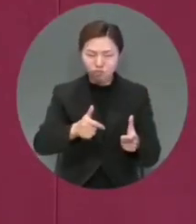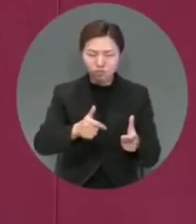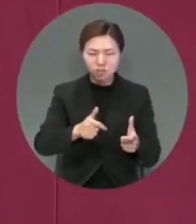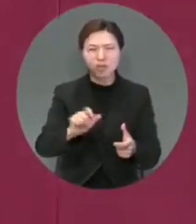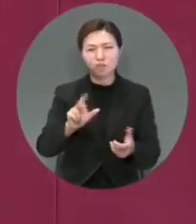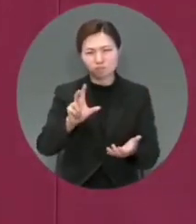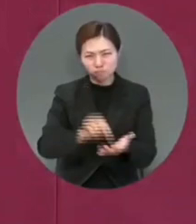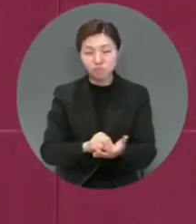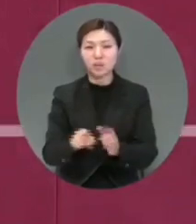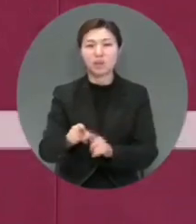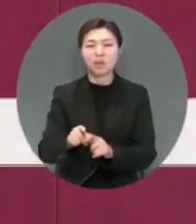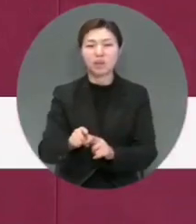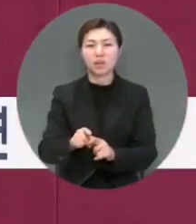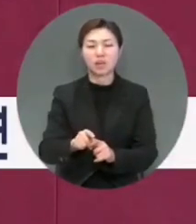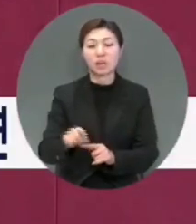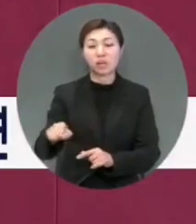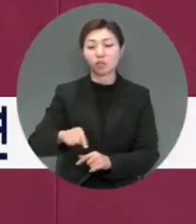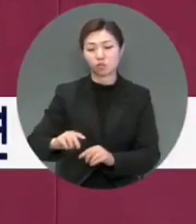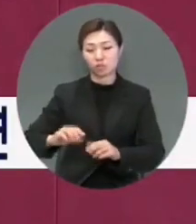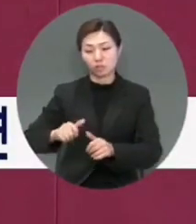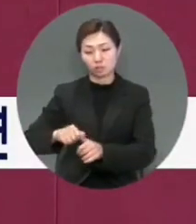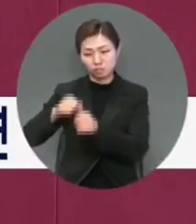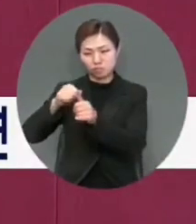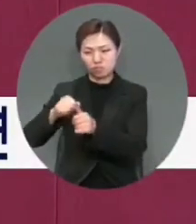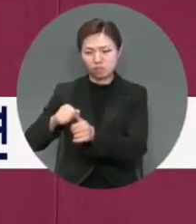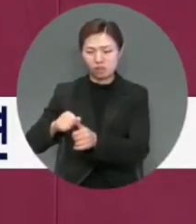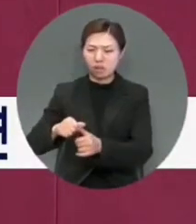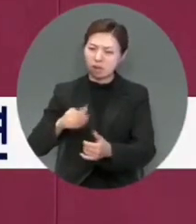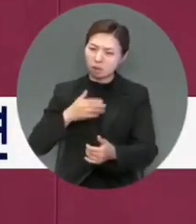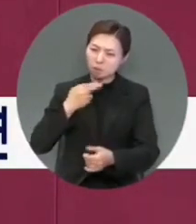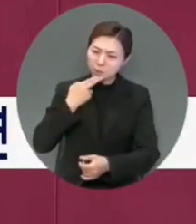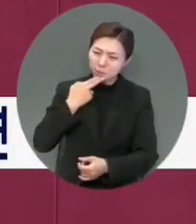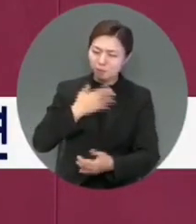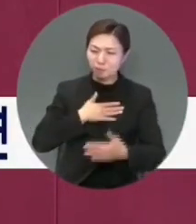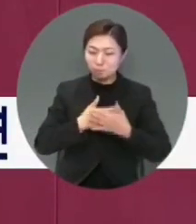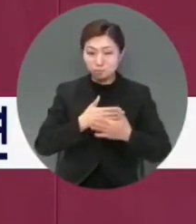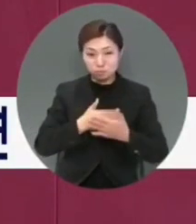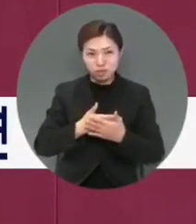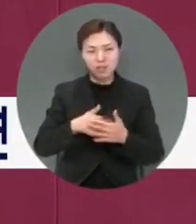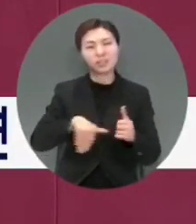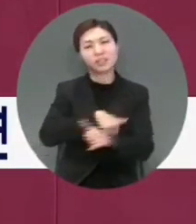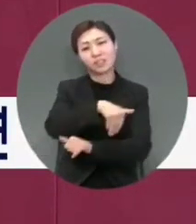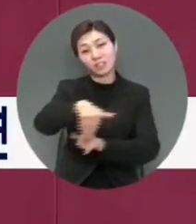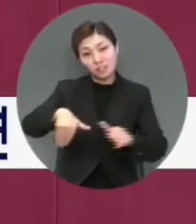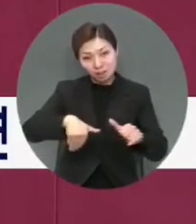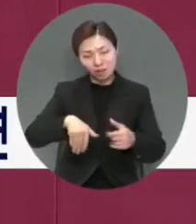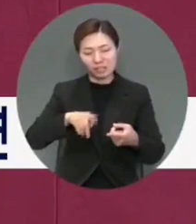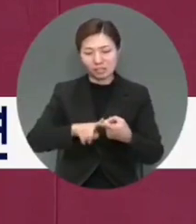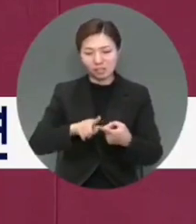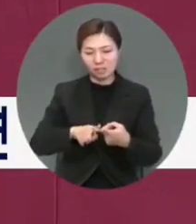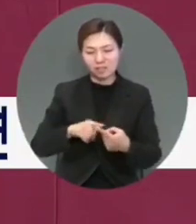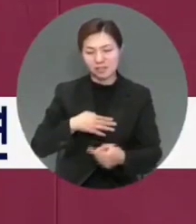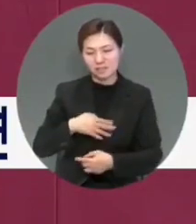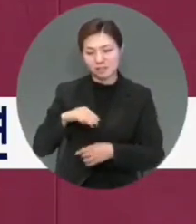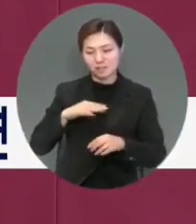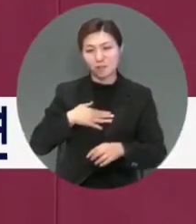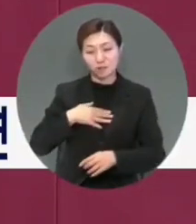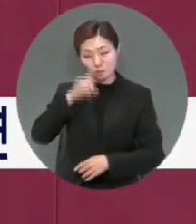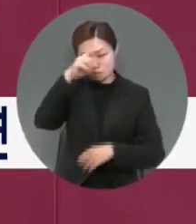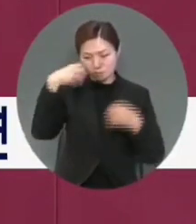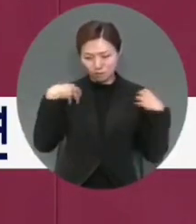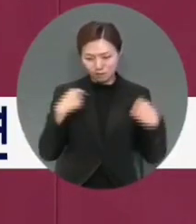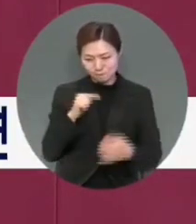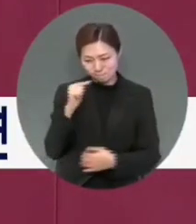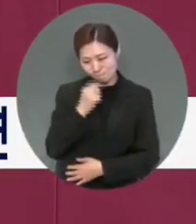대해서는 정부가 세심하고 꼼꼼하게 챙기고 보완책도 마련하겠습니다.